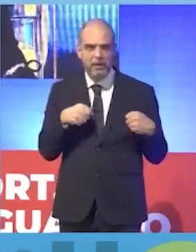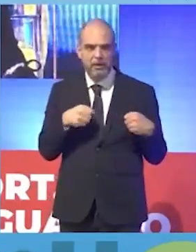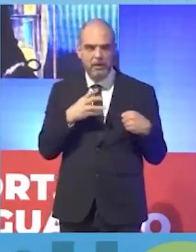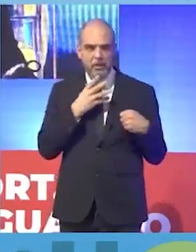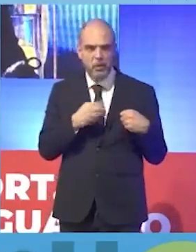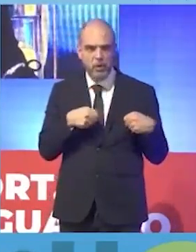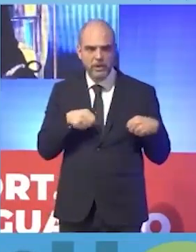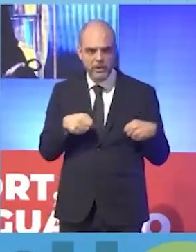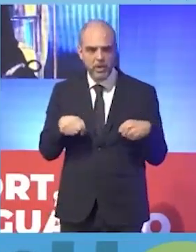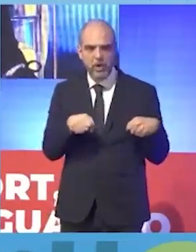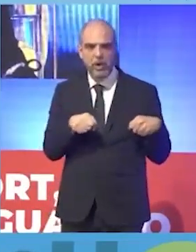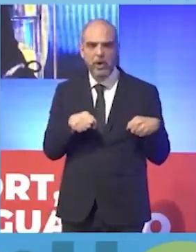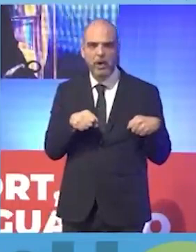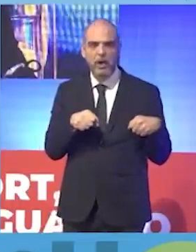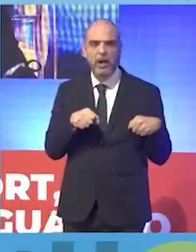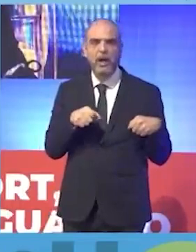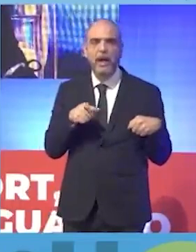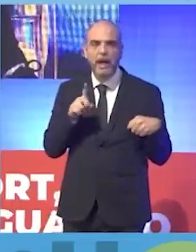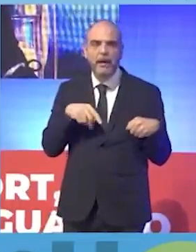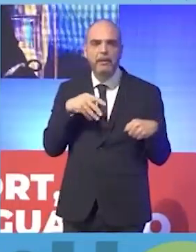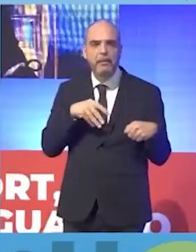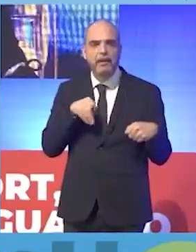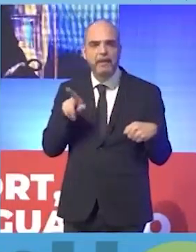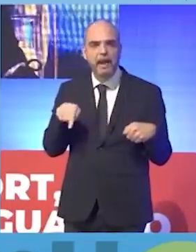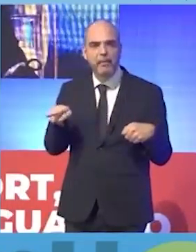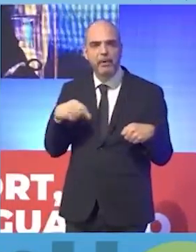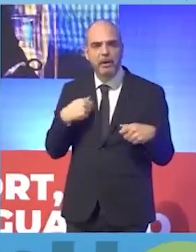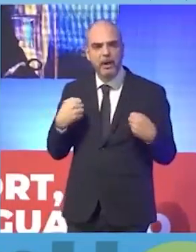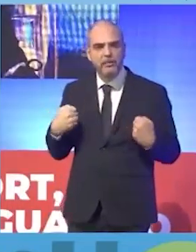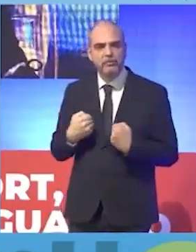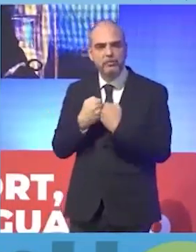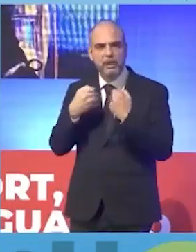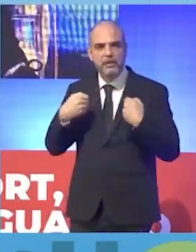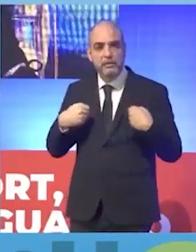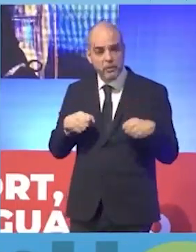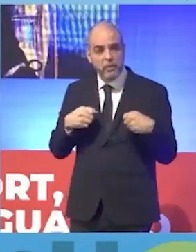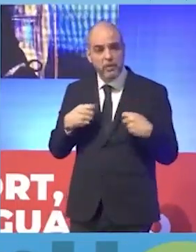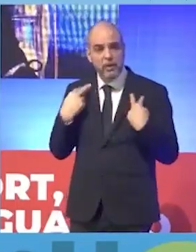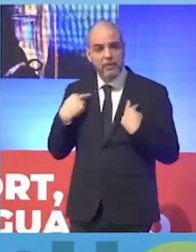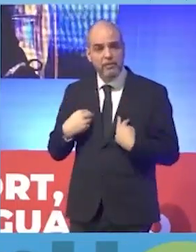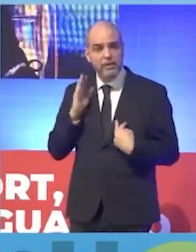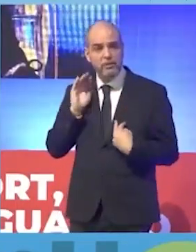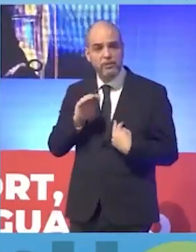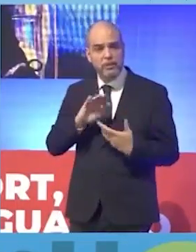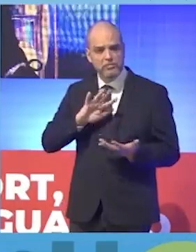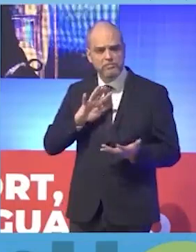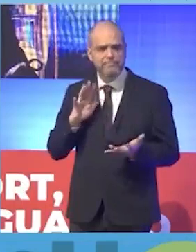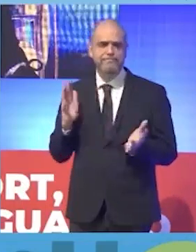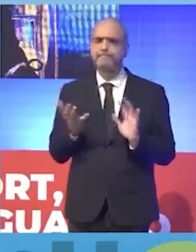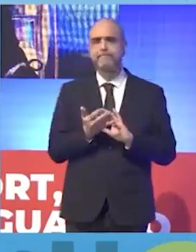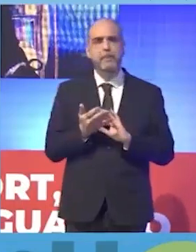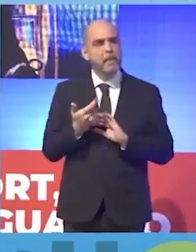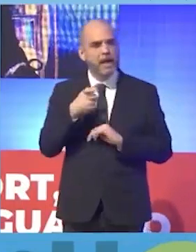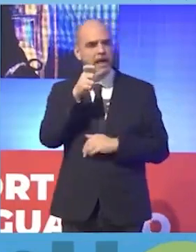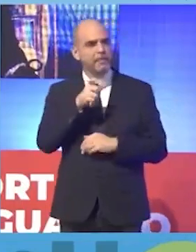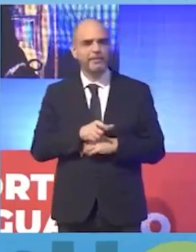incidente in motorino ha cambiato, diciamo, la storia, ha cambiato la tua vita nella quotidianità, ma non ha cambiato la persona, perché